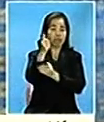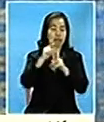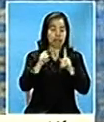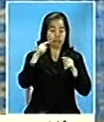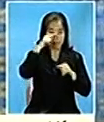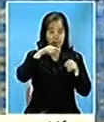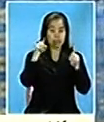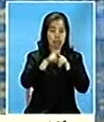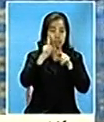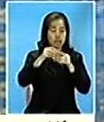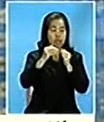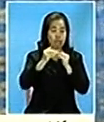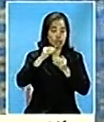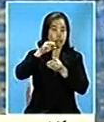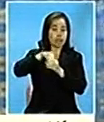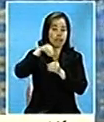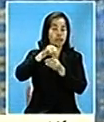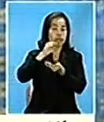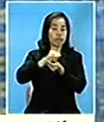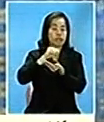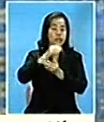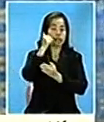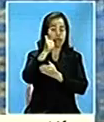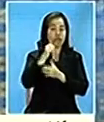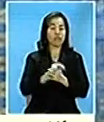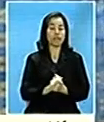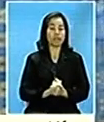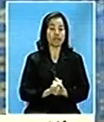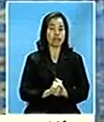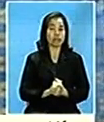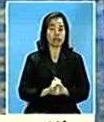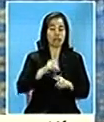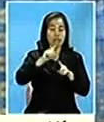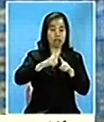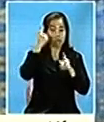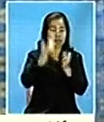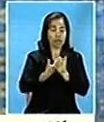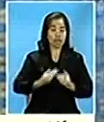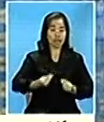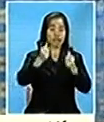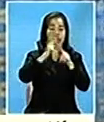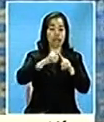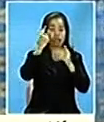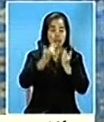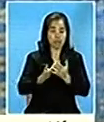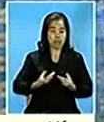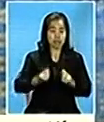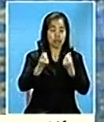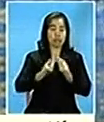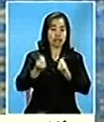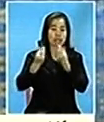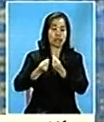คงคนเราถ้าไม่มีตังค์ไม่มีความหวังเดือนนึงก็หมดเดือนนึงก็หมดชีวิตมันไร้ความหวังแต่เดือนนึ